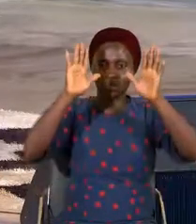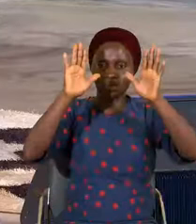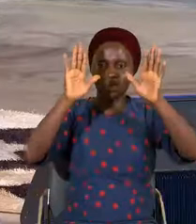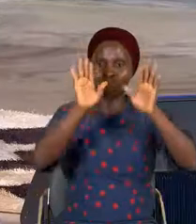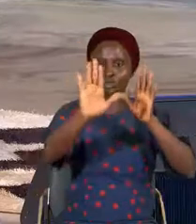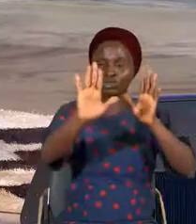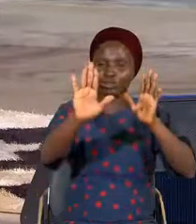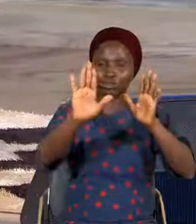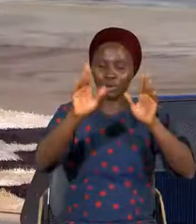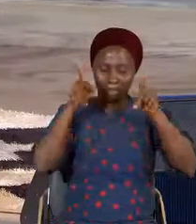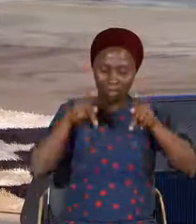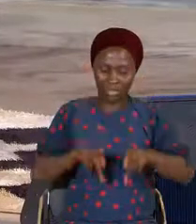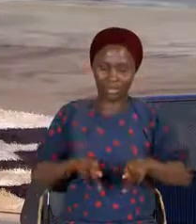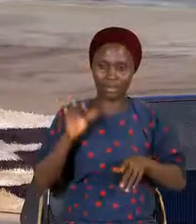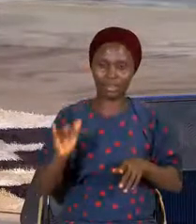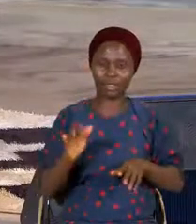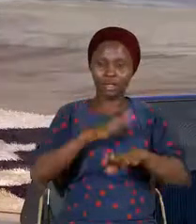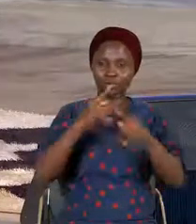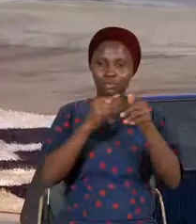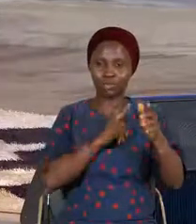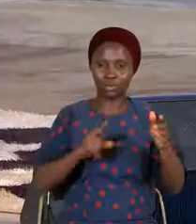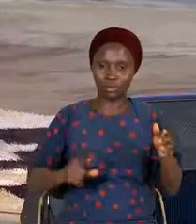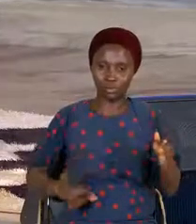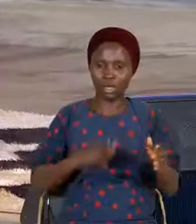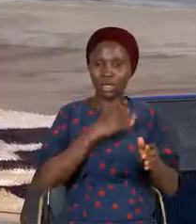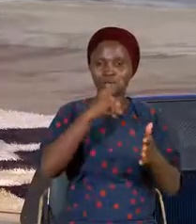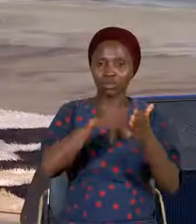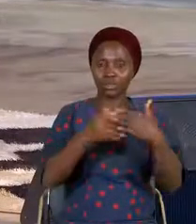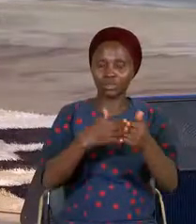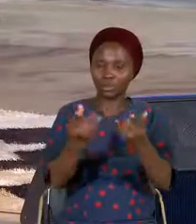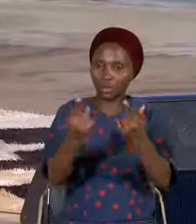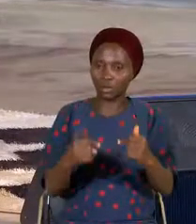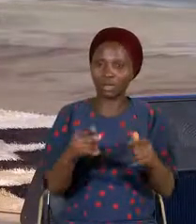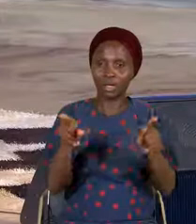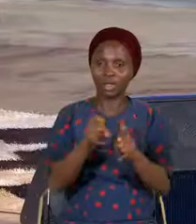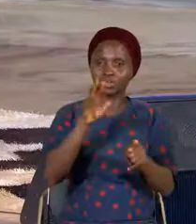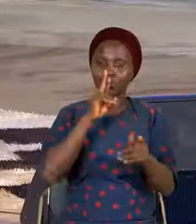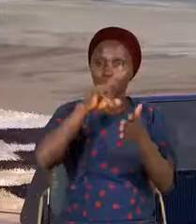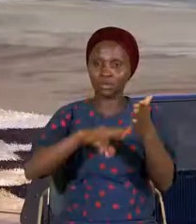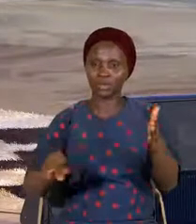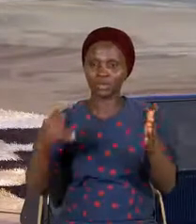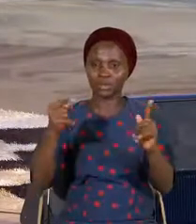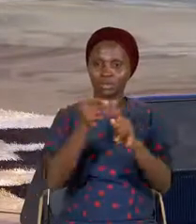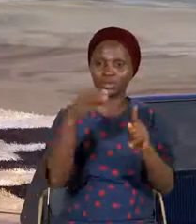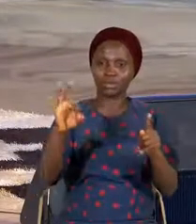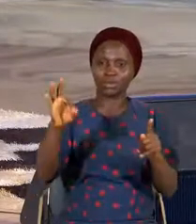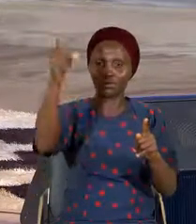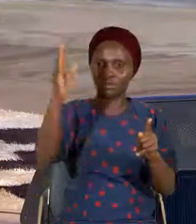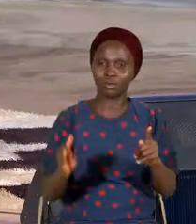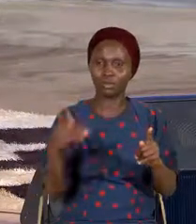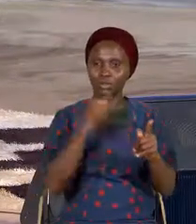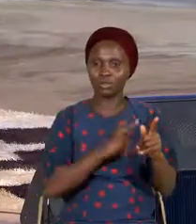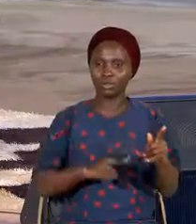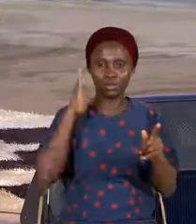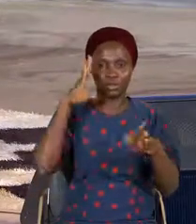sagesse. Vous soumettez votre cœur, votre personnalité au Seigneur, pour que tout ce qui vient à vous, quand vous lisez la parole de Dieu,